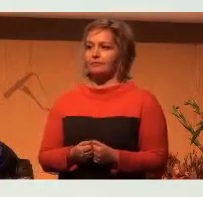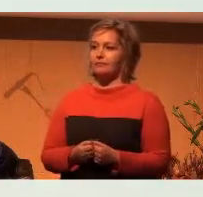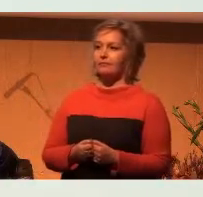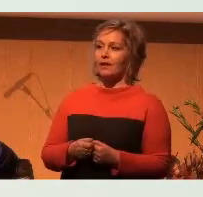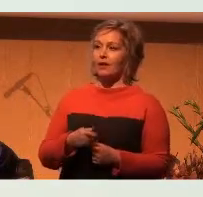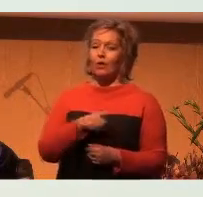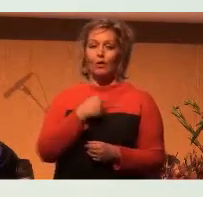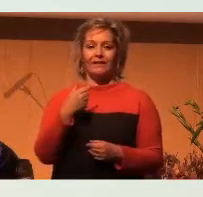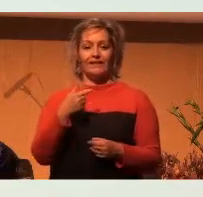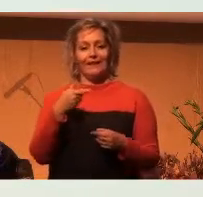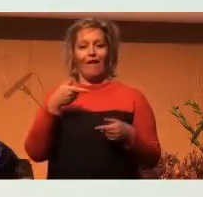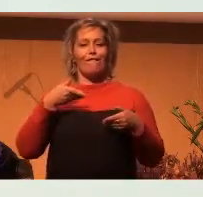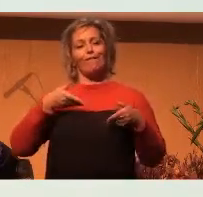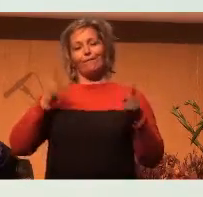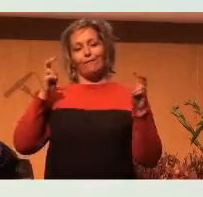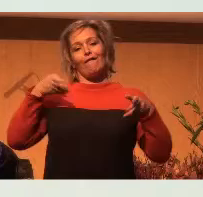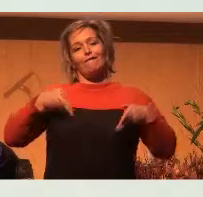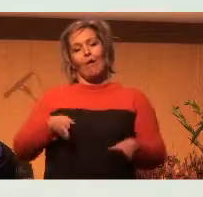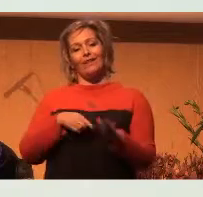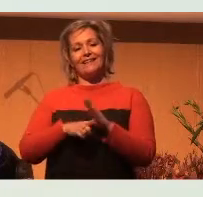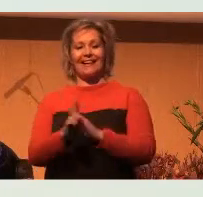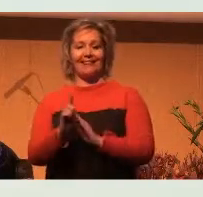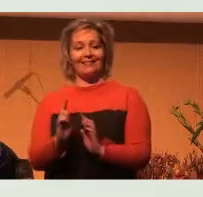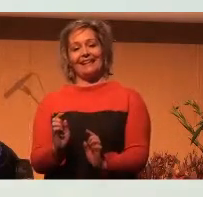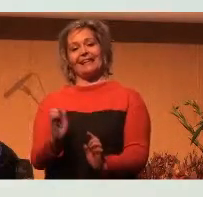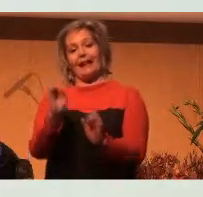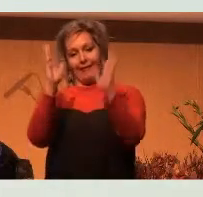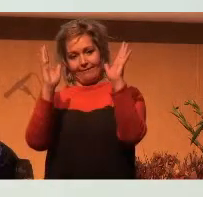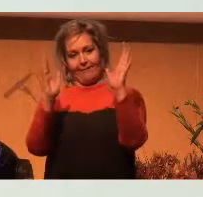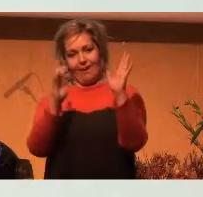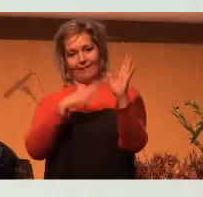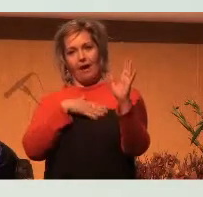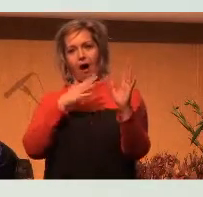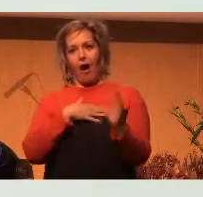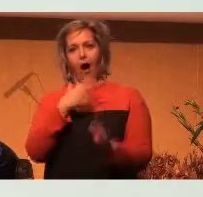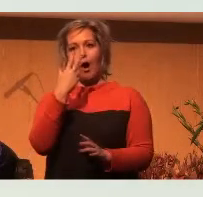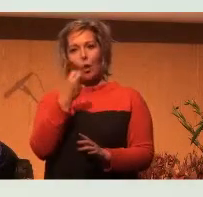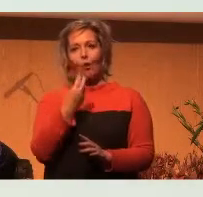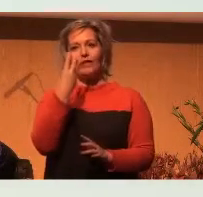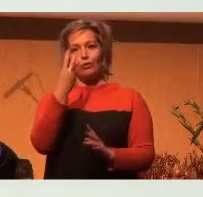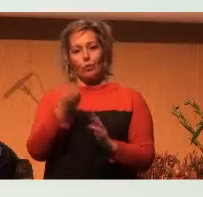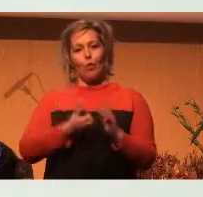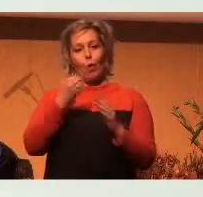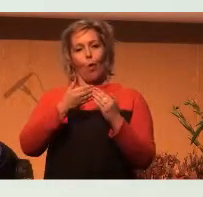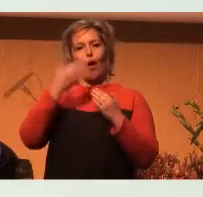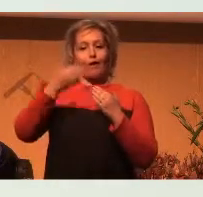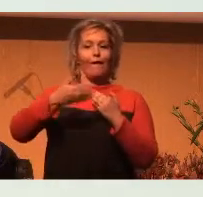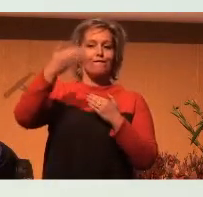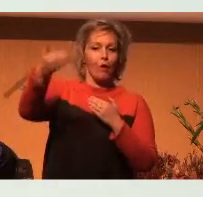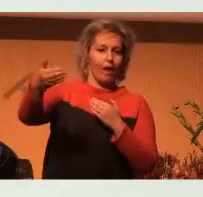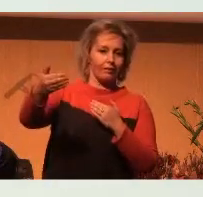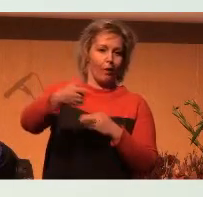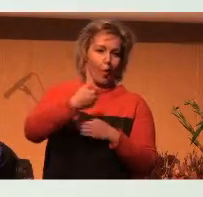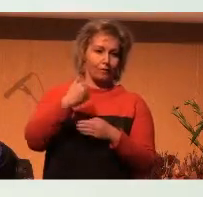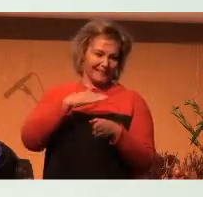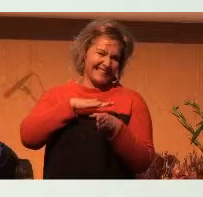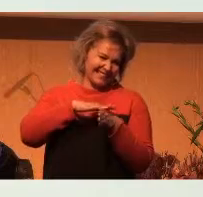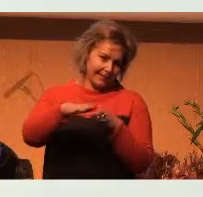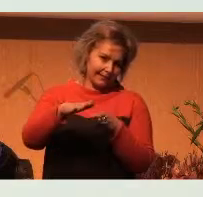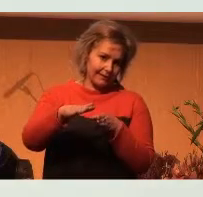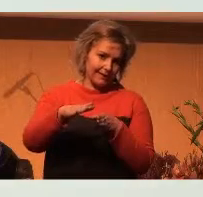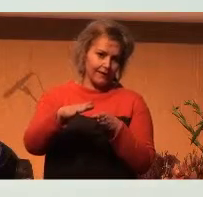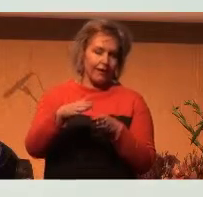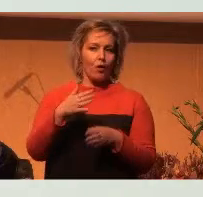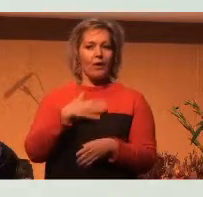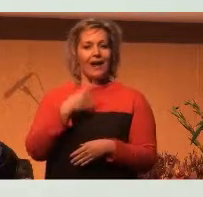Når vi fødes inn i livet, så har vi 82 år foran oss i snitt. Da